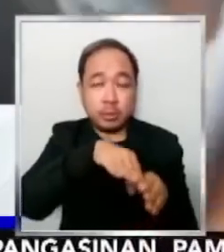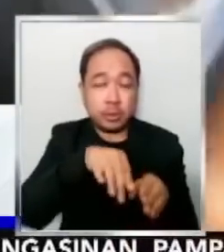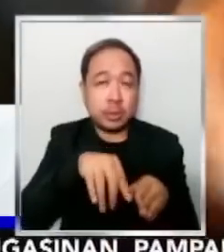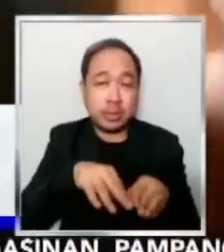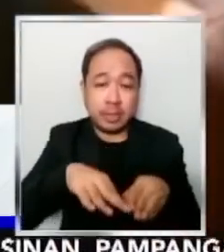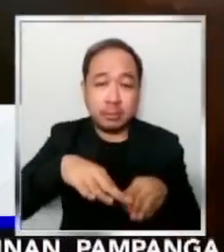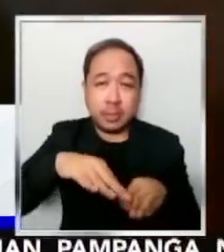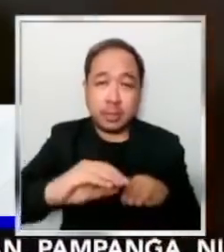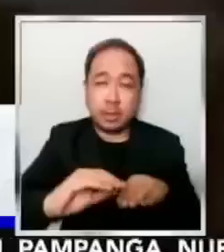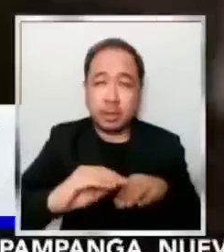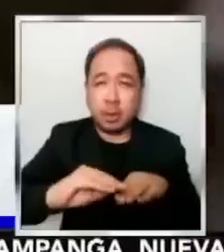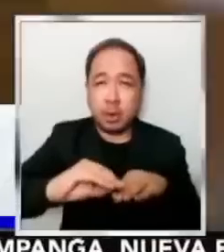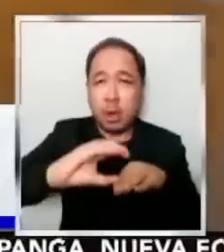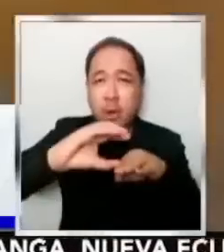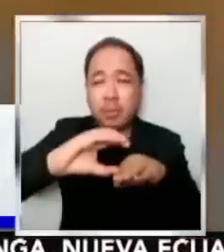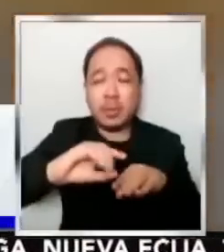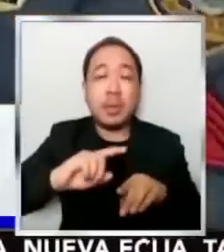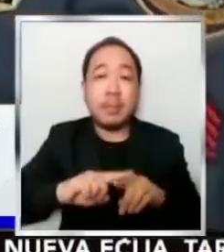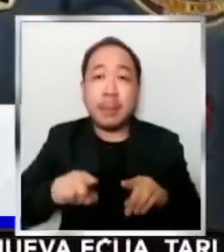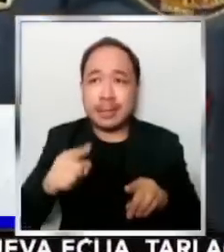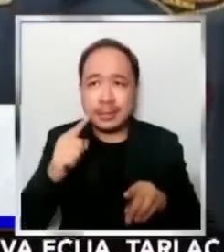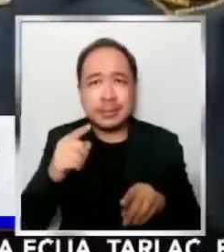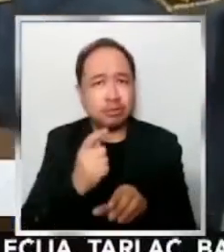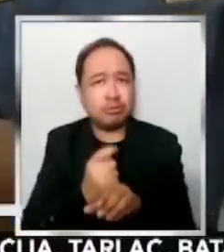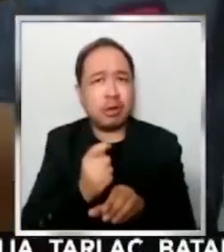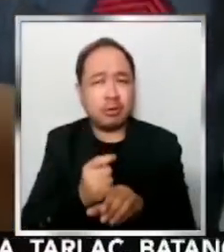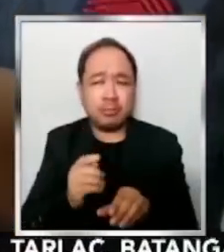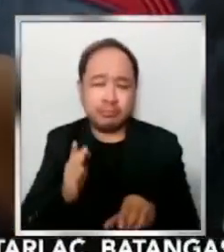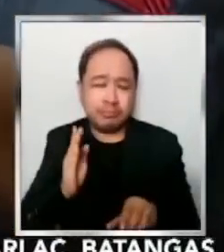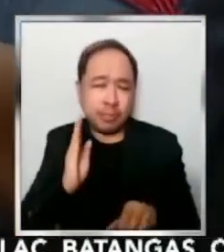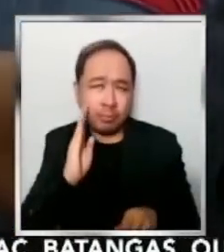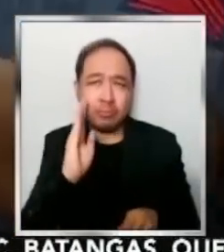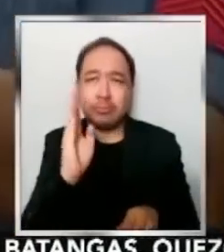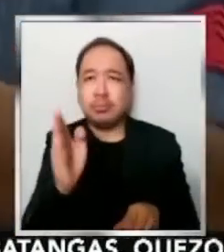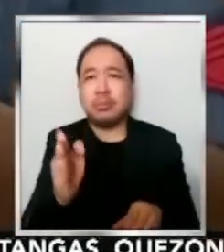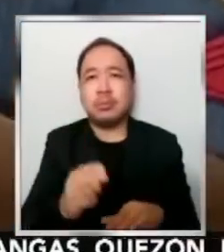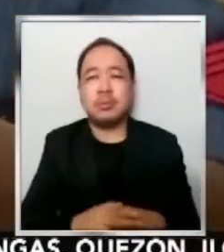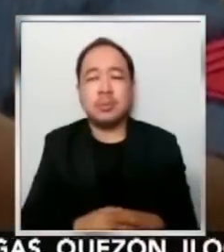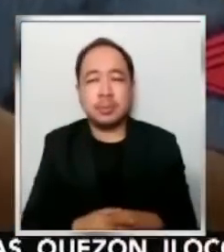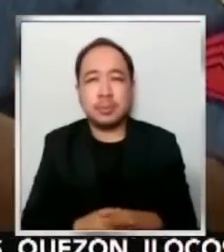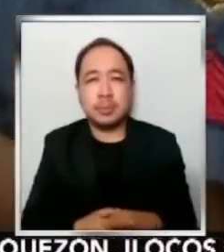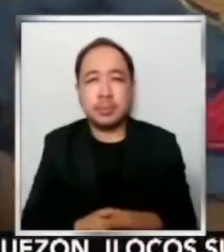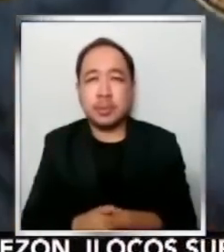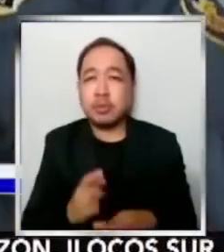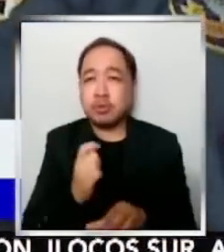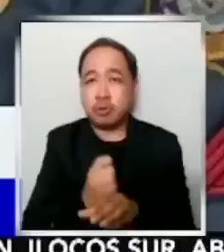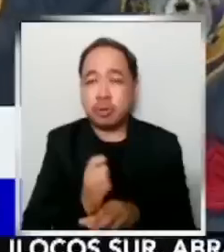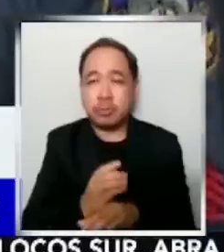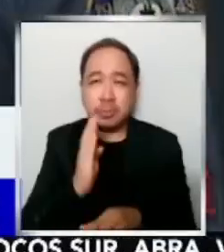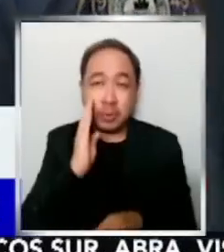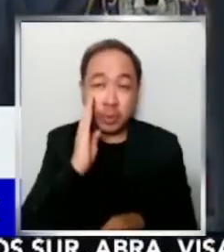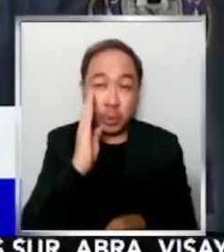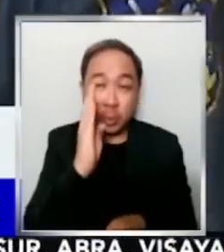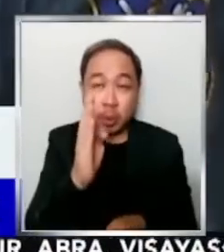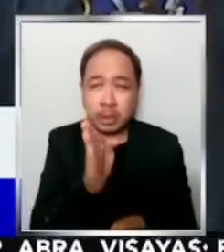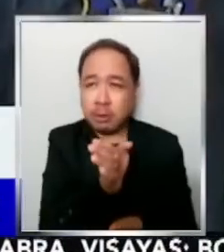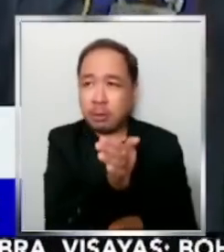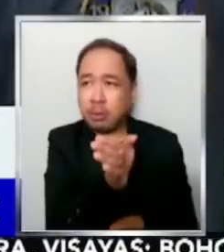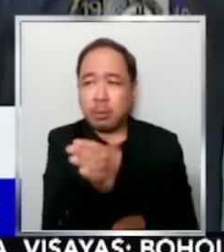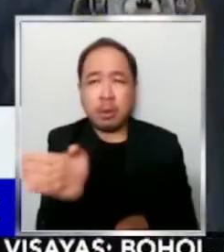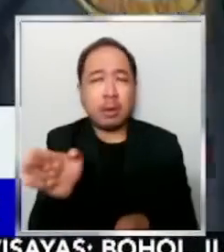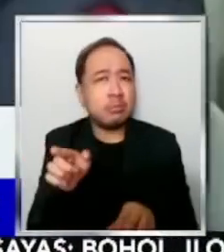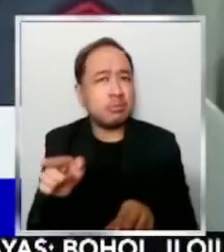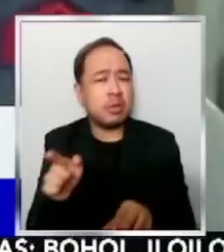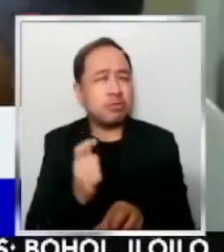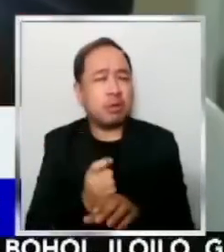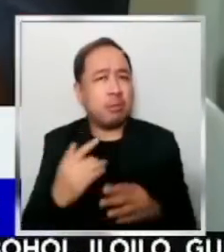nito. Pero wala pa rin tigil ang truck. Tuloy-tuloy pa rin siya hanggang sa kumana na siya. Kasi parang walang nangyari po. Ang laki naman,